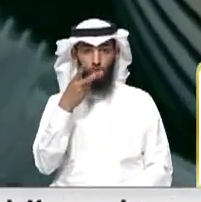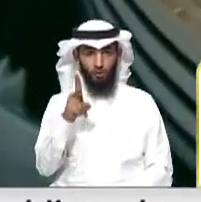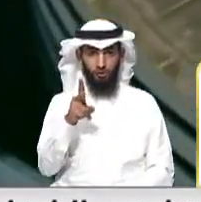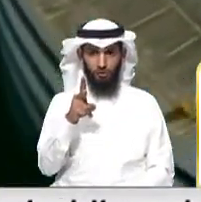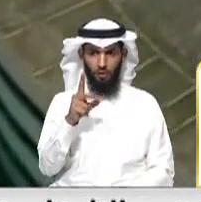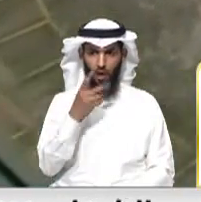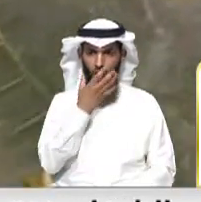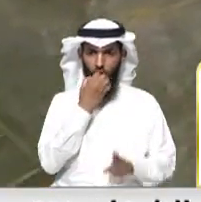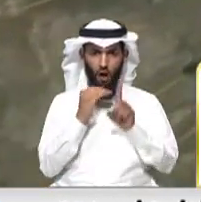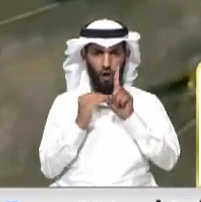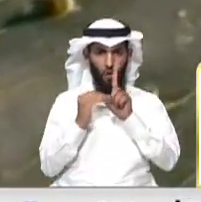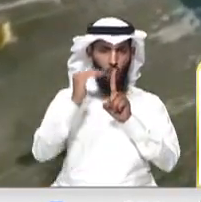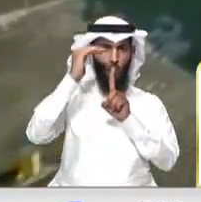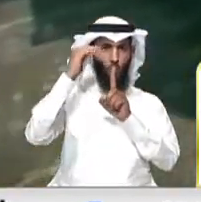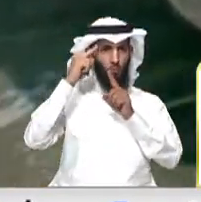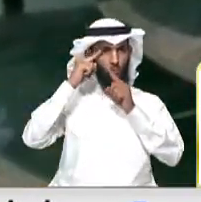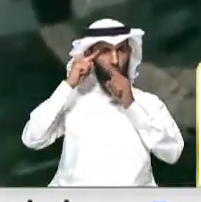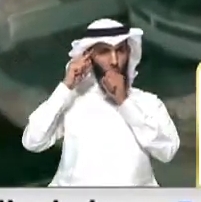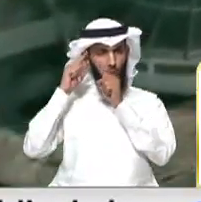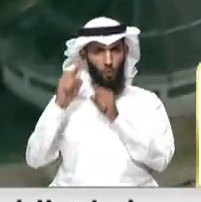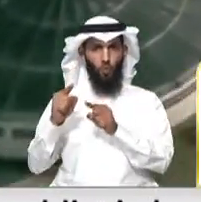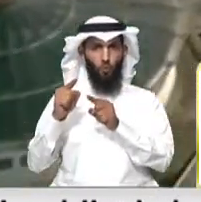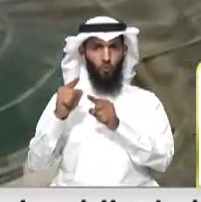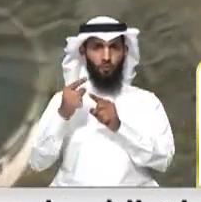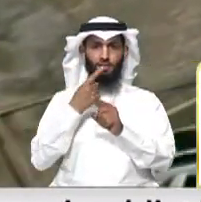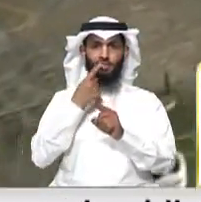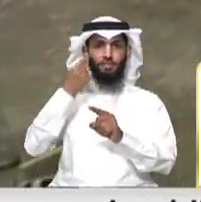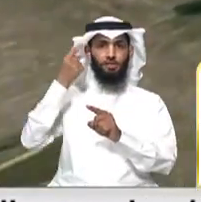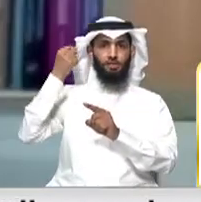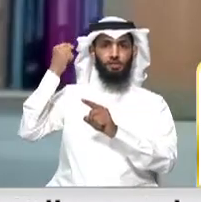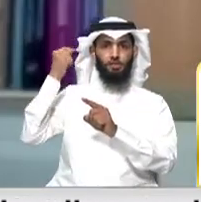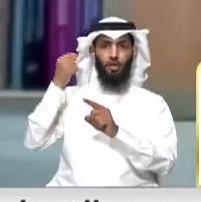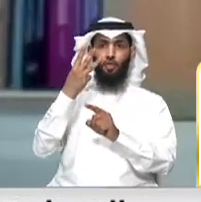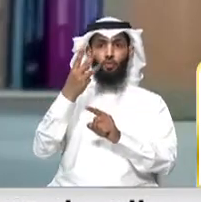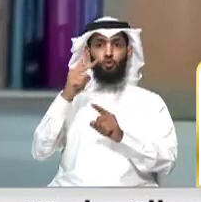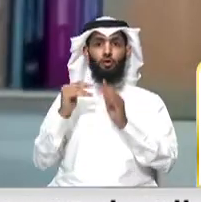الاكثر حرا مقارنه بالفترات نفسها من الاعوام